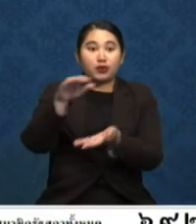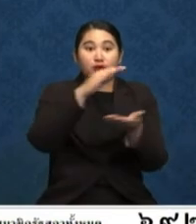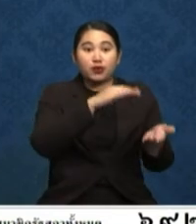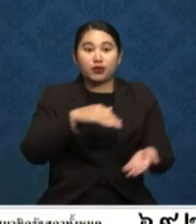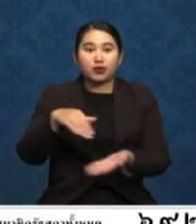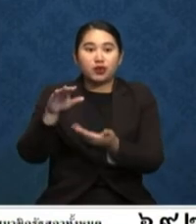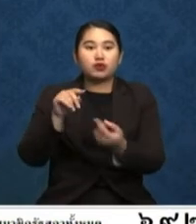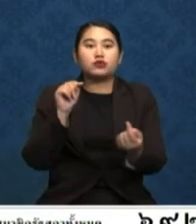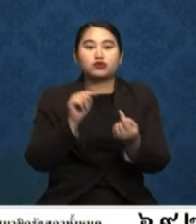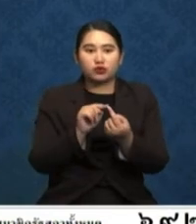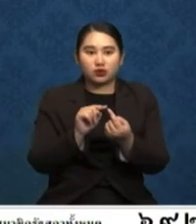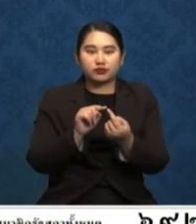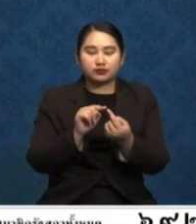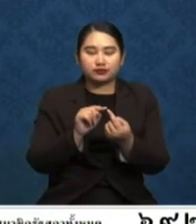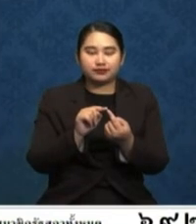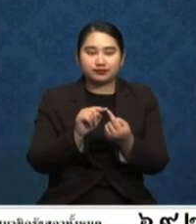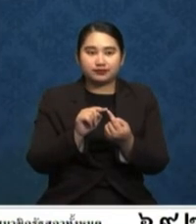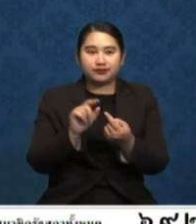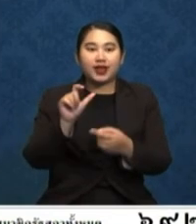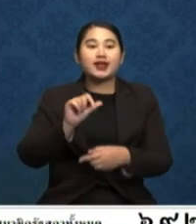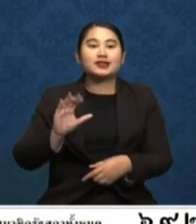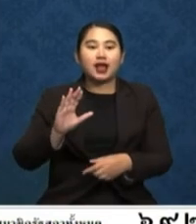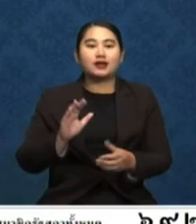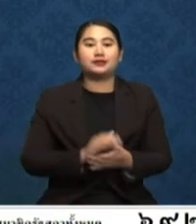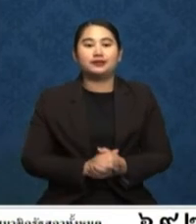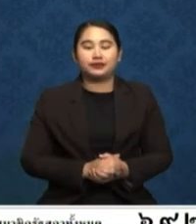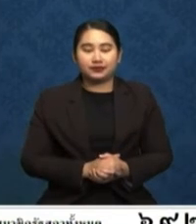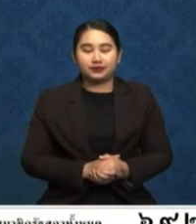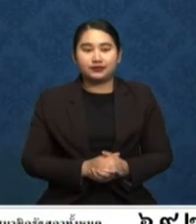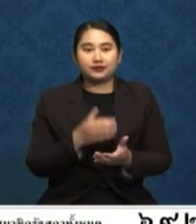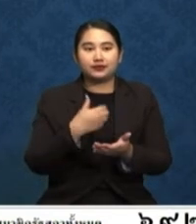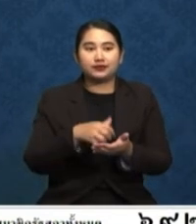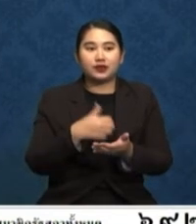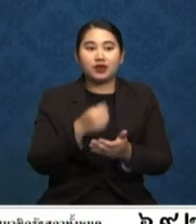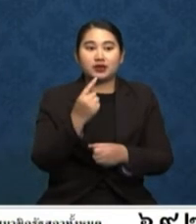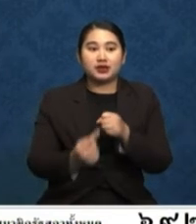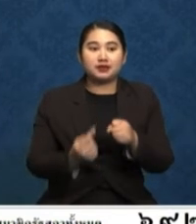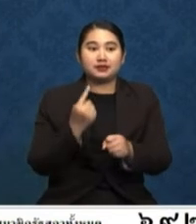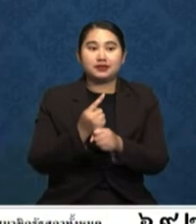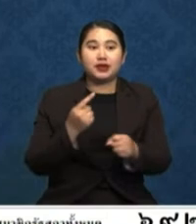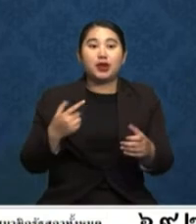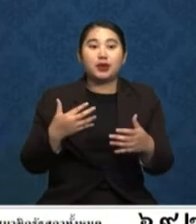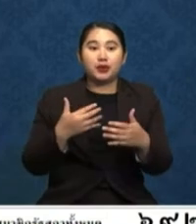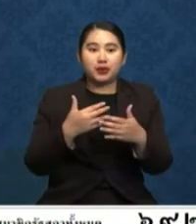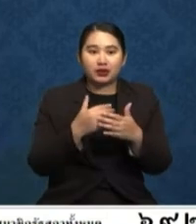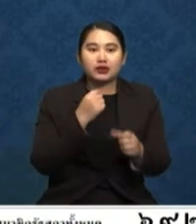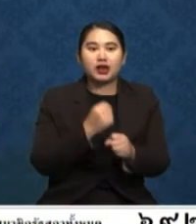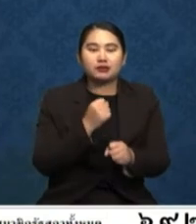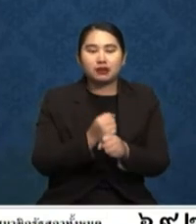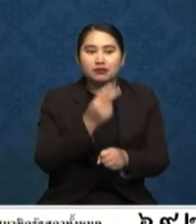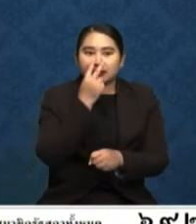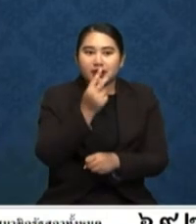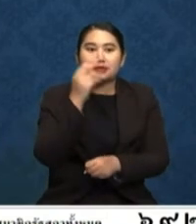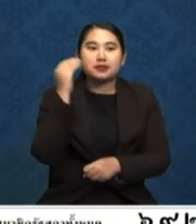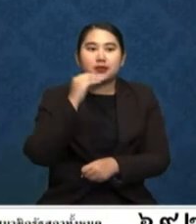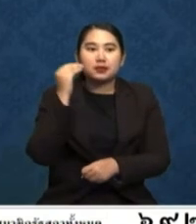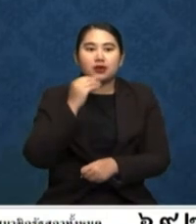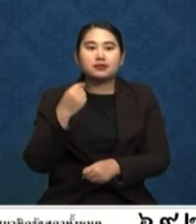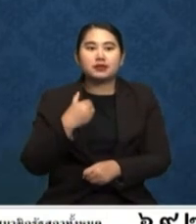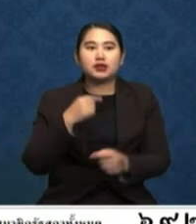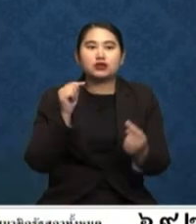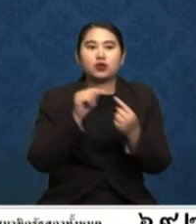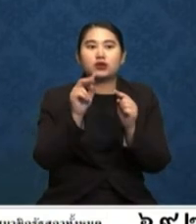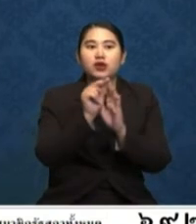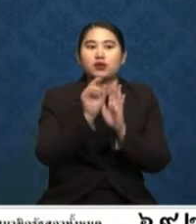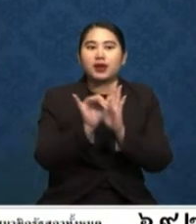ของภูมิภาคท่านประธานคะตลอด 1ปีที่ผ่านมาสิ่งที่เราคุ้นเคยกันดีกับนโยบาย